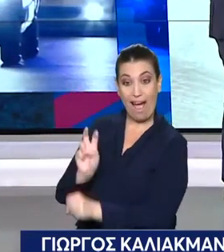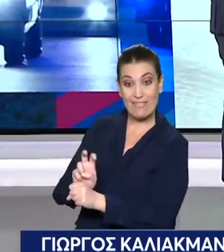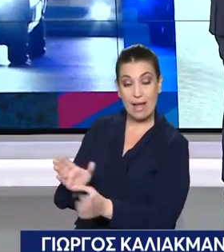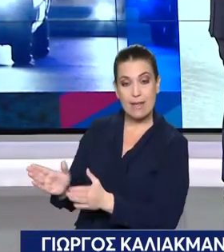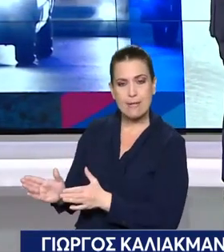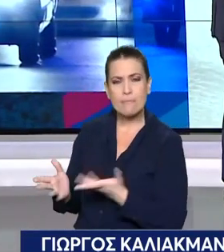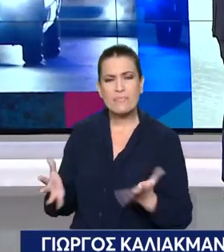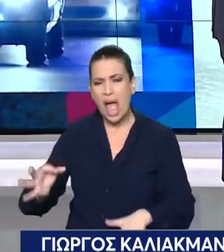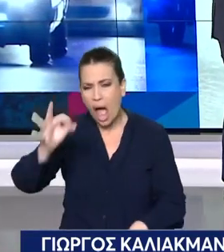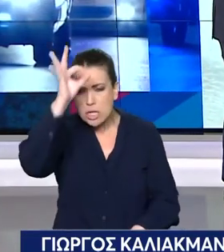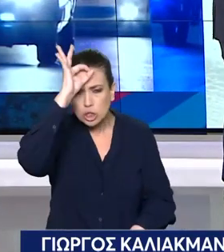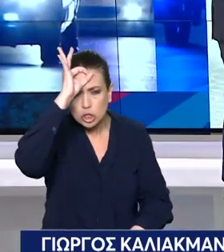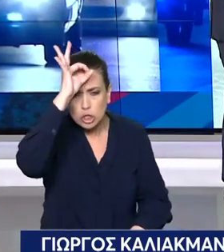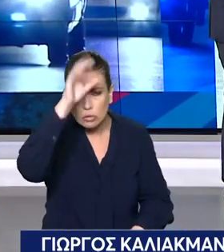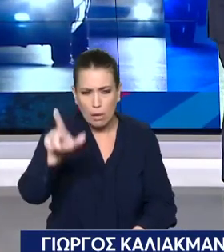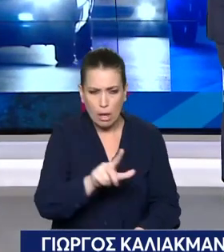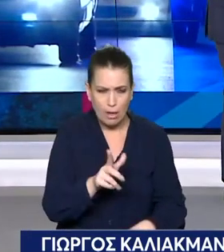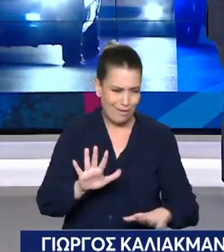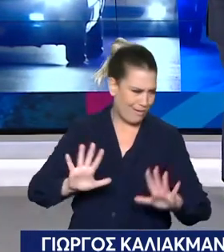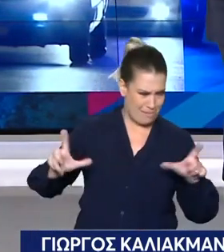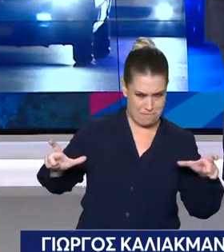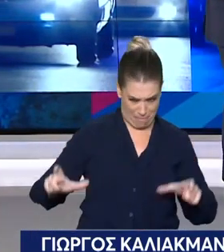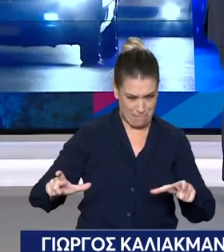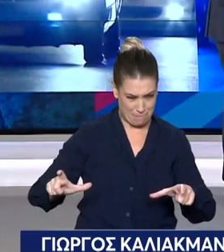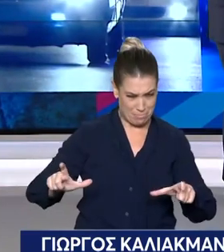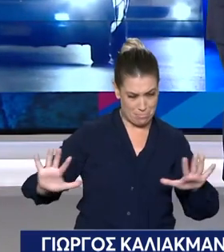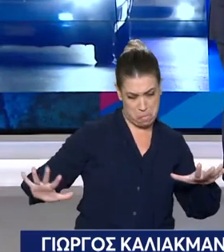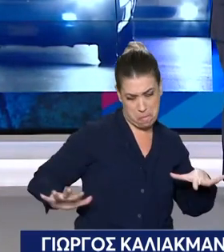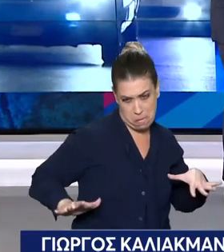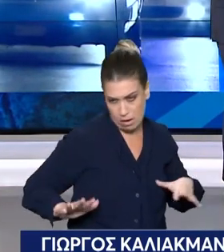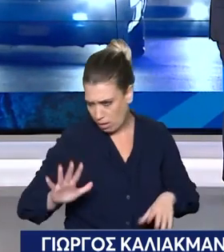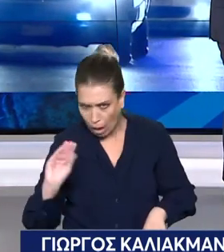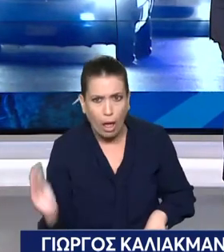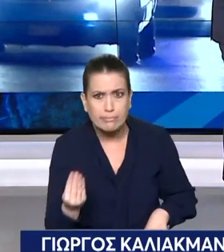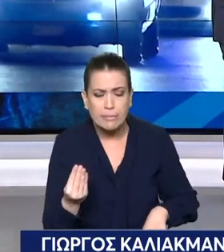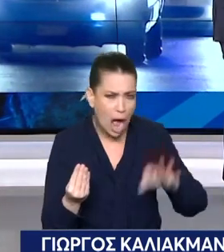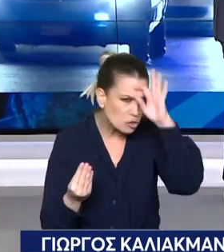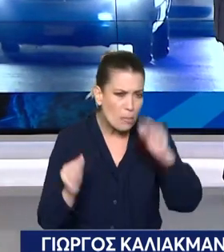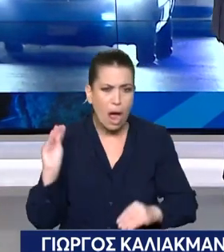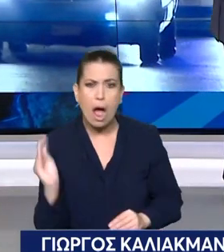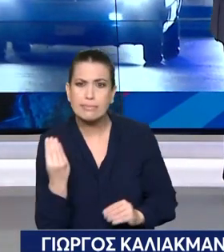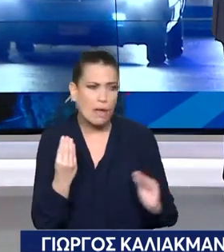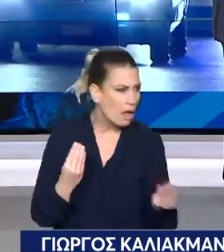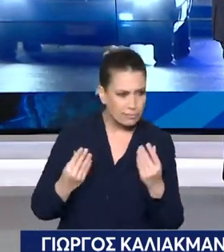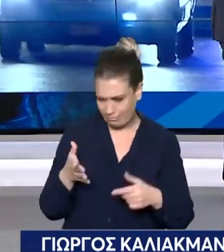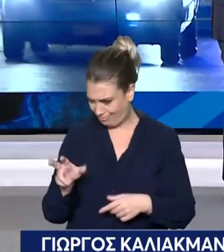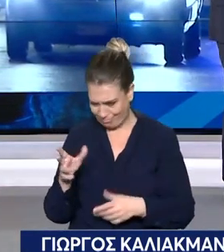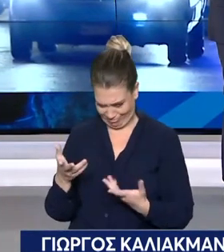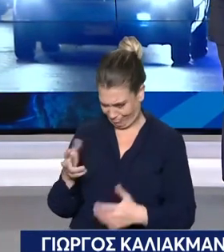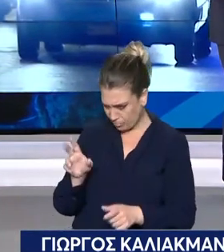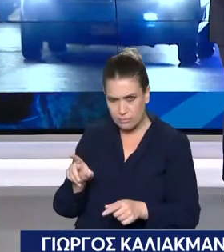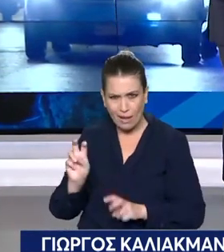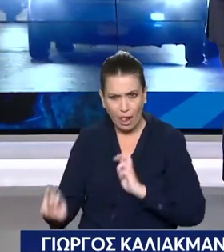αστυνομία βρήκε πολλά αντικείμενα μέσα στο γήπεδο, αλλά είχαν μπει ήδη τα 200 άτομα αυτά που επιτέθηκαν στην αστυνομία. Μπορεί να τα πήραν μαζί τους από έξω.